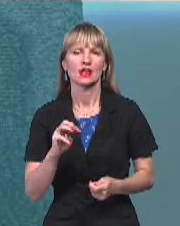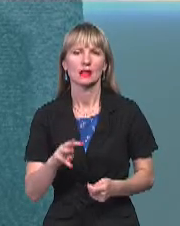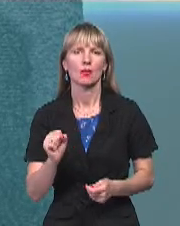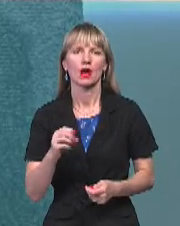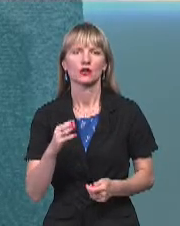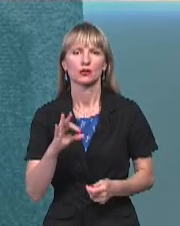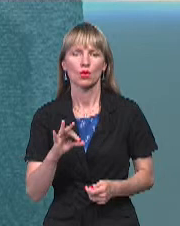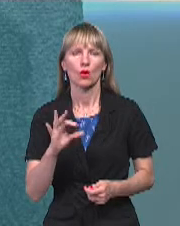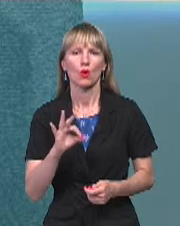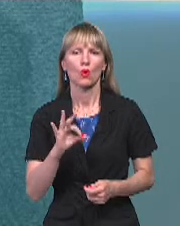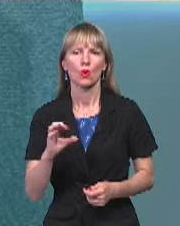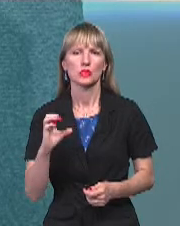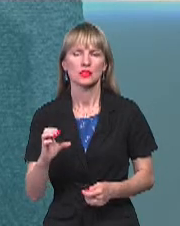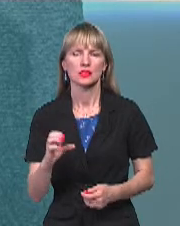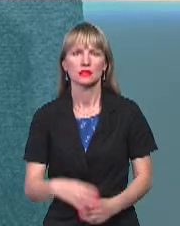ООС.